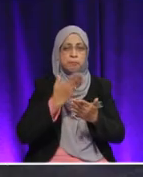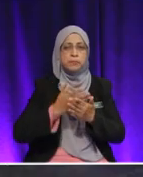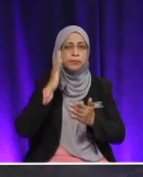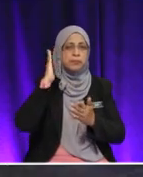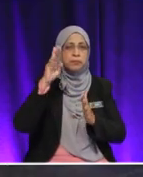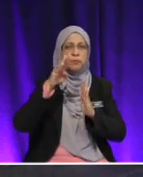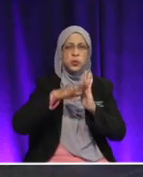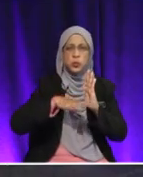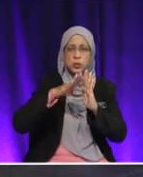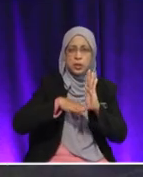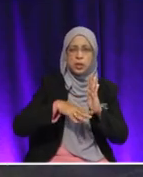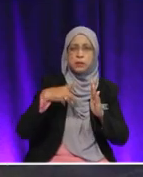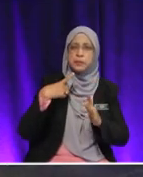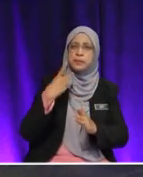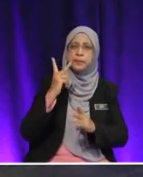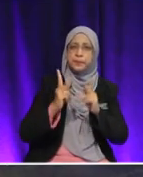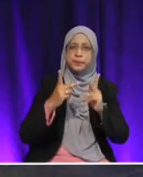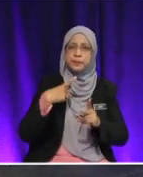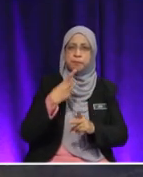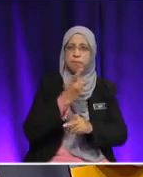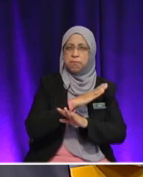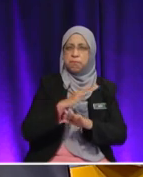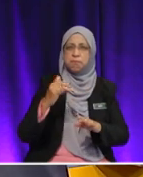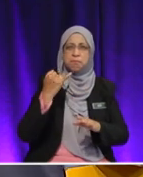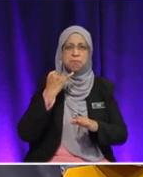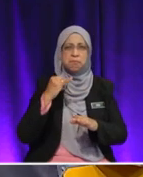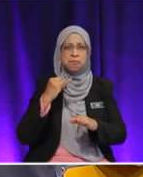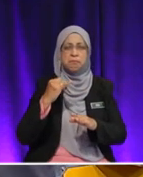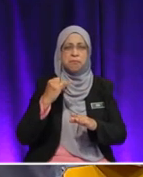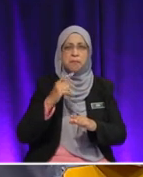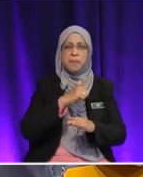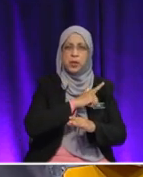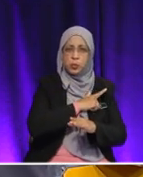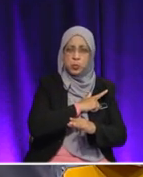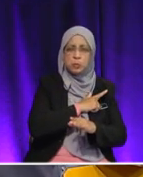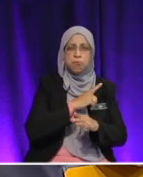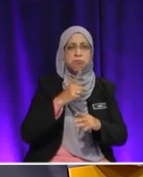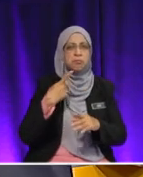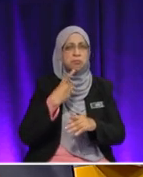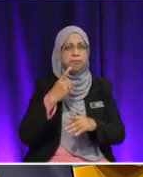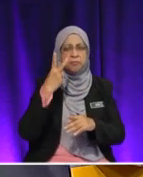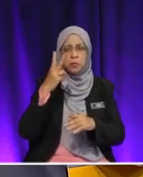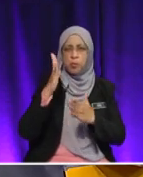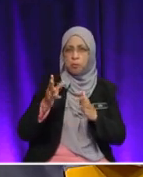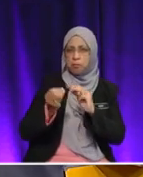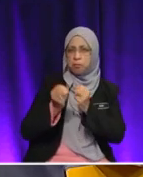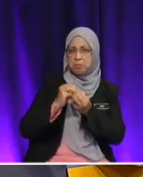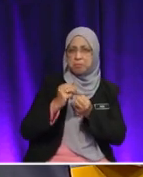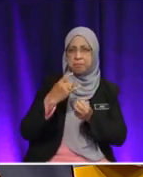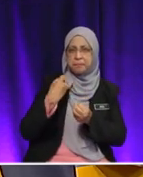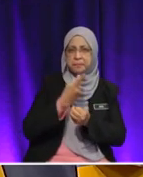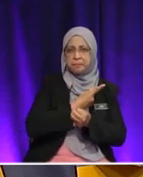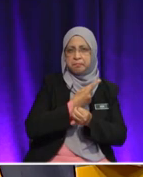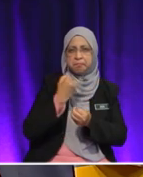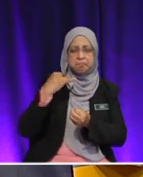Kritika apabila kita membantu kepada orang kita akan wujud sikap berperikemanusiaan kalau kita mengabaikan sikap